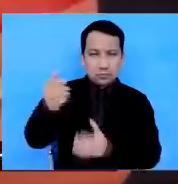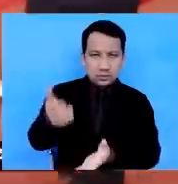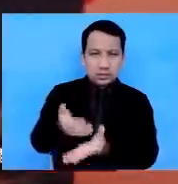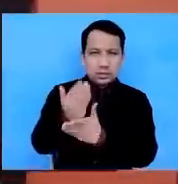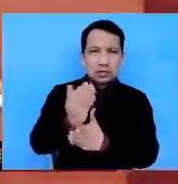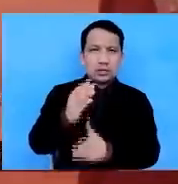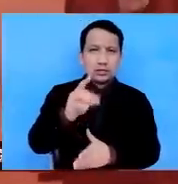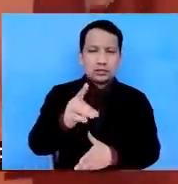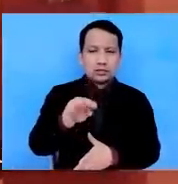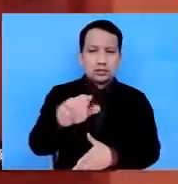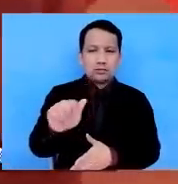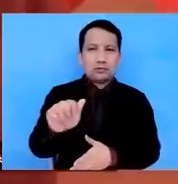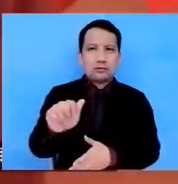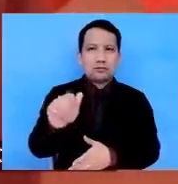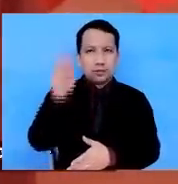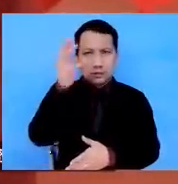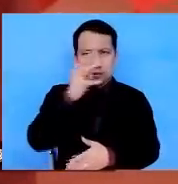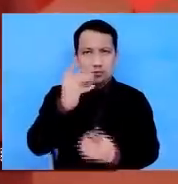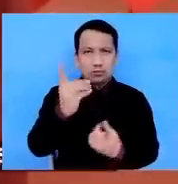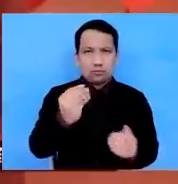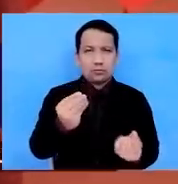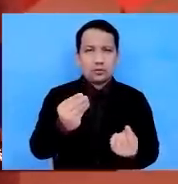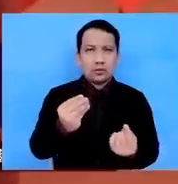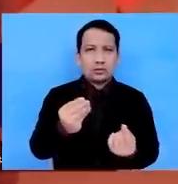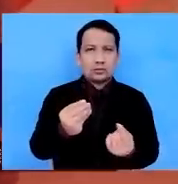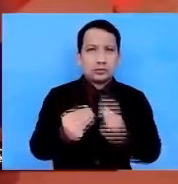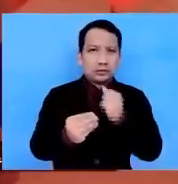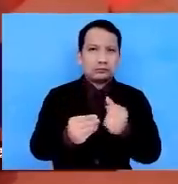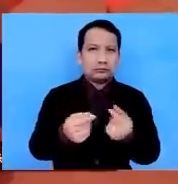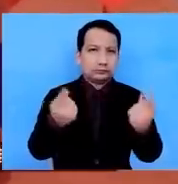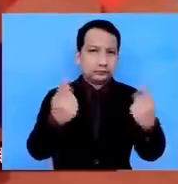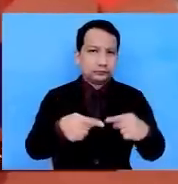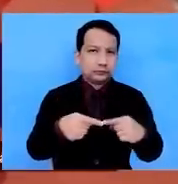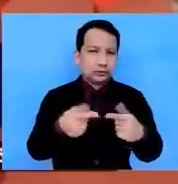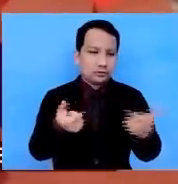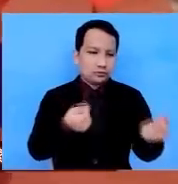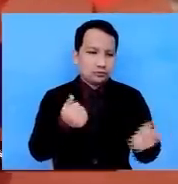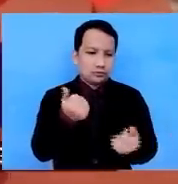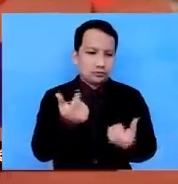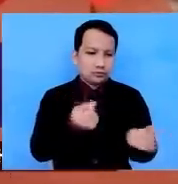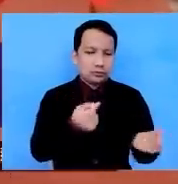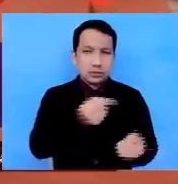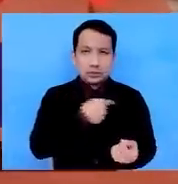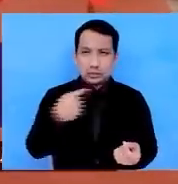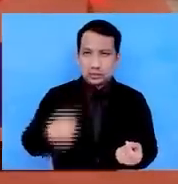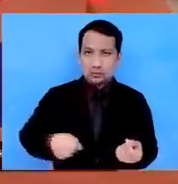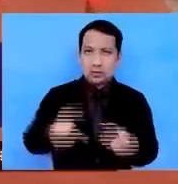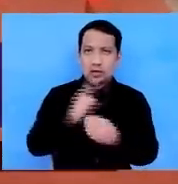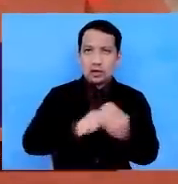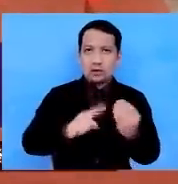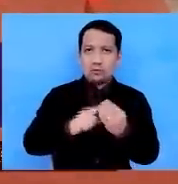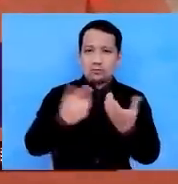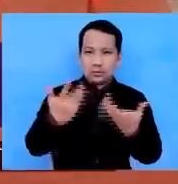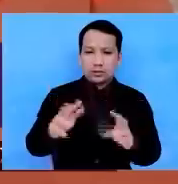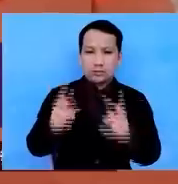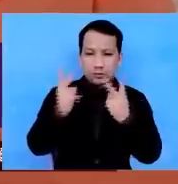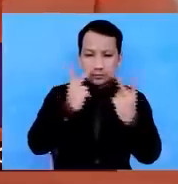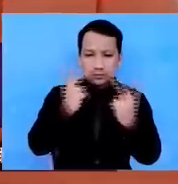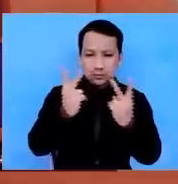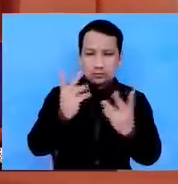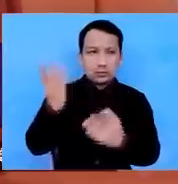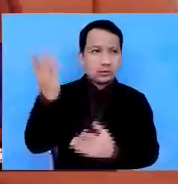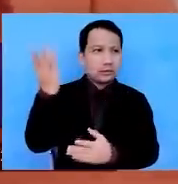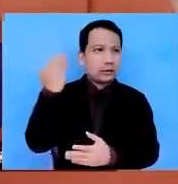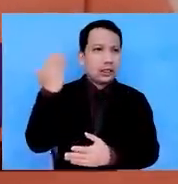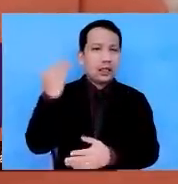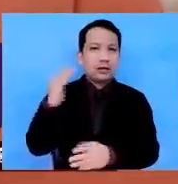DFA, nakakabahala at nakakadismaya ang pagiging agresibo ng China, lalo't kabibisita lang doon ni Pangulong